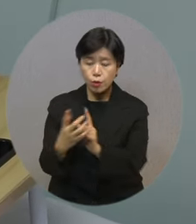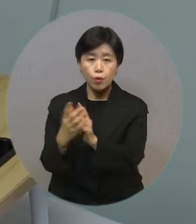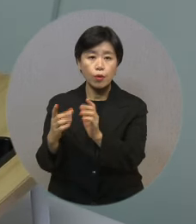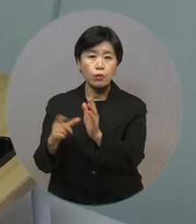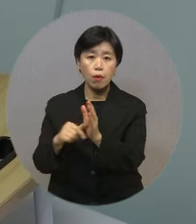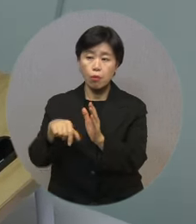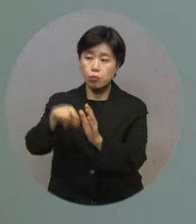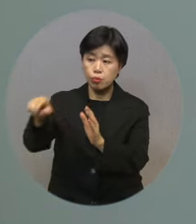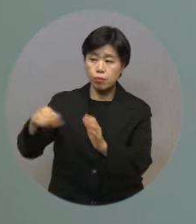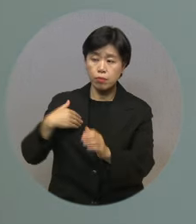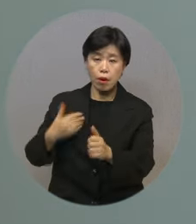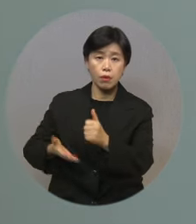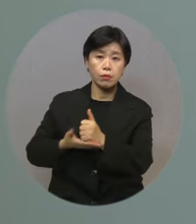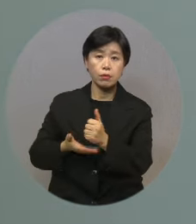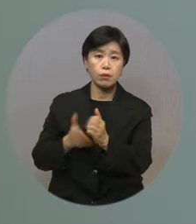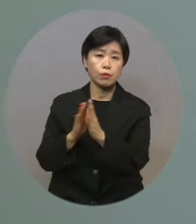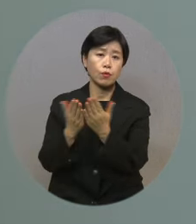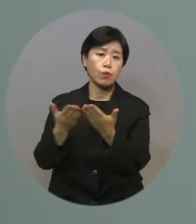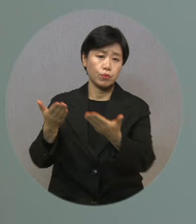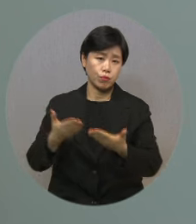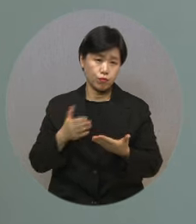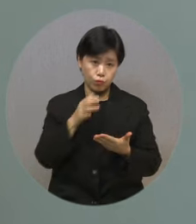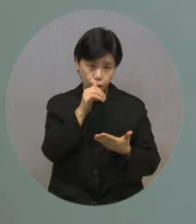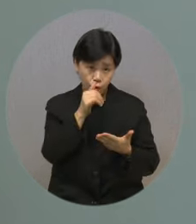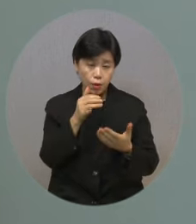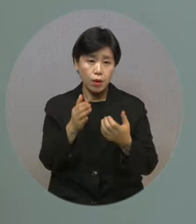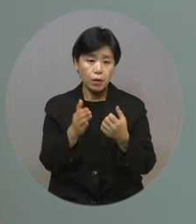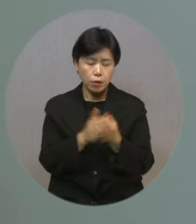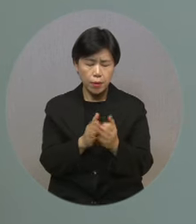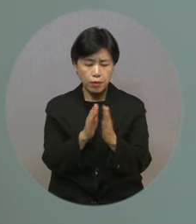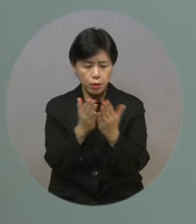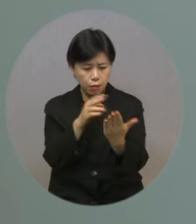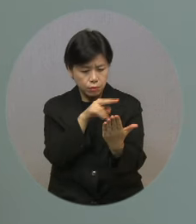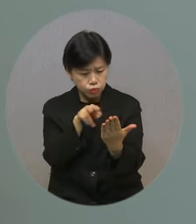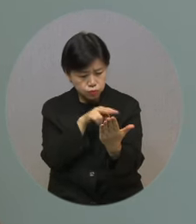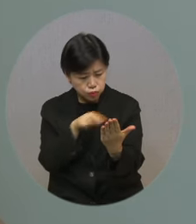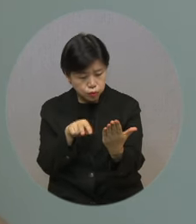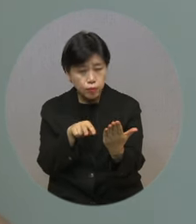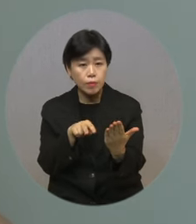있는데 그 책을 읽는 순간부터